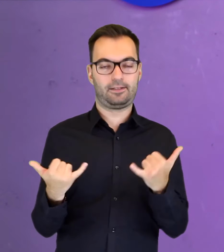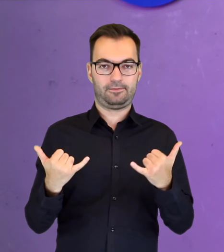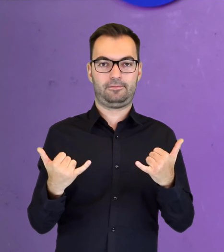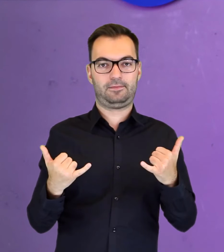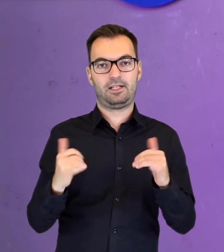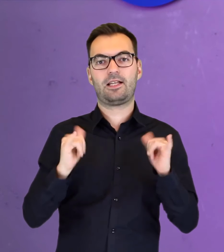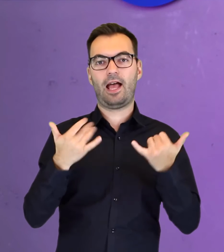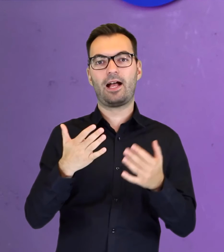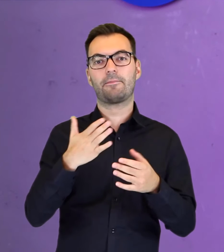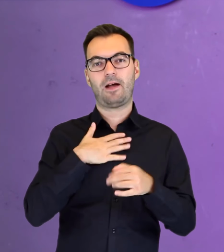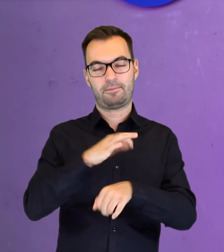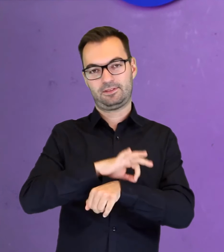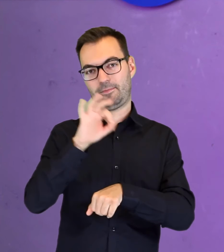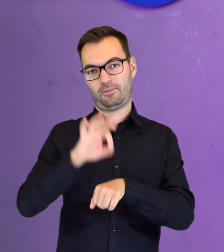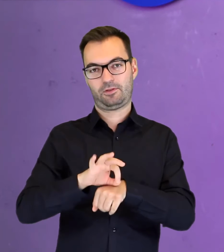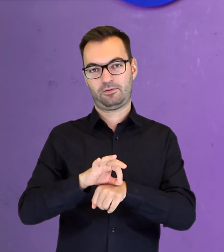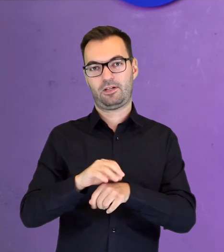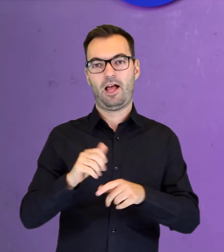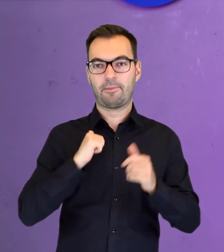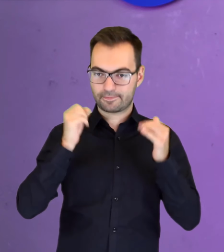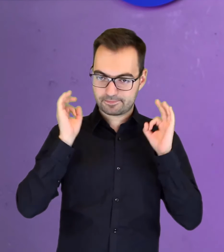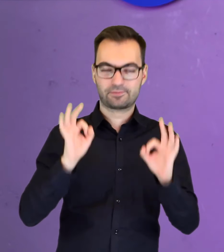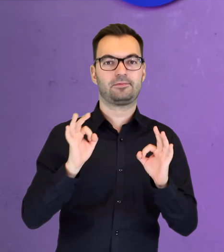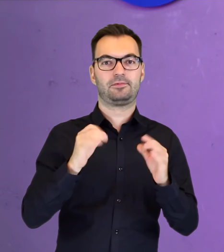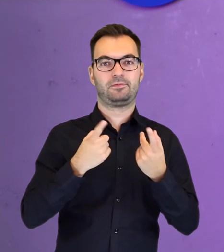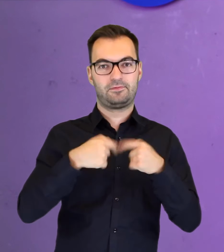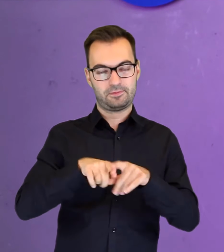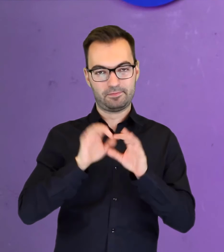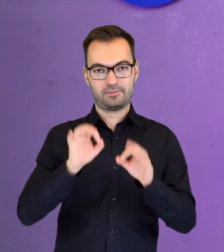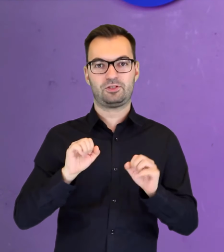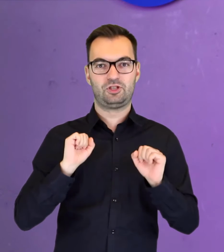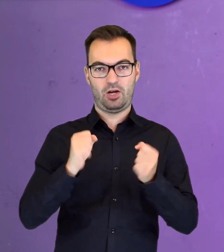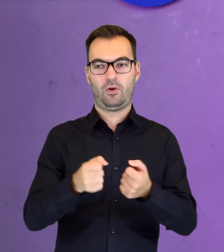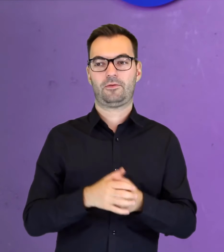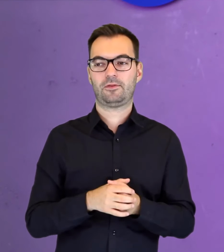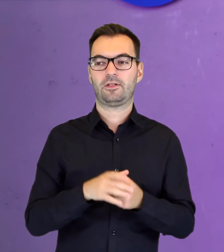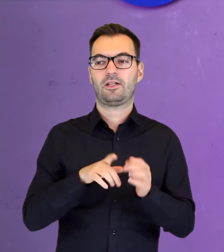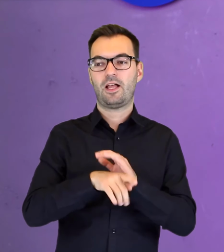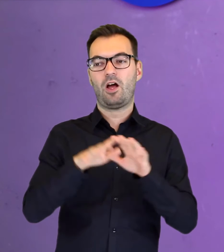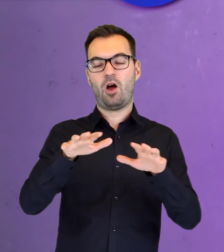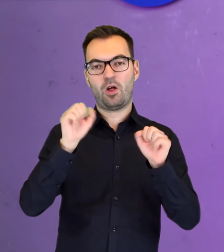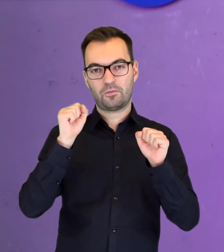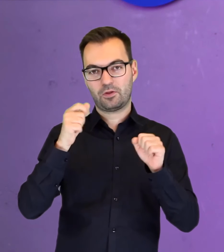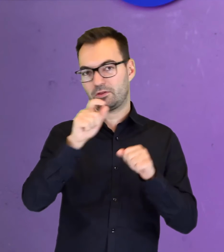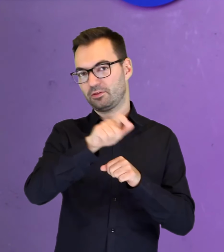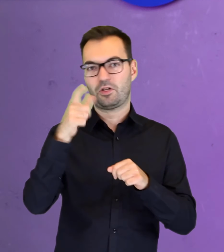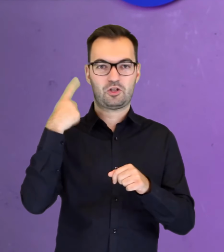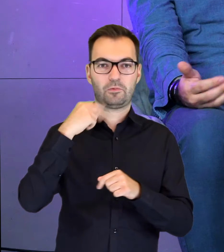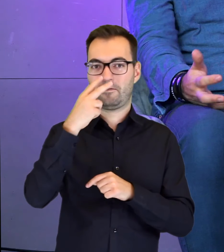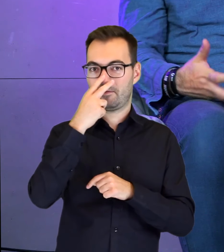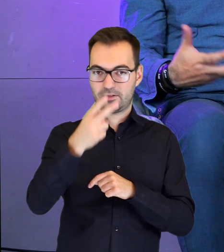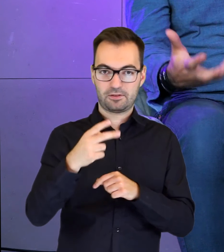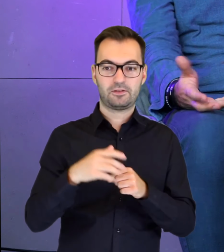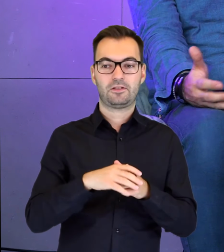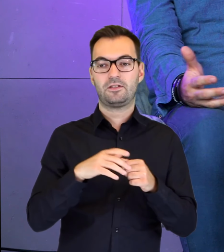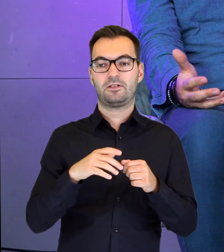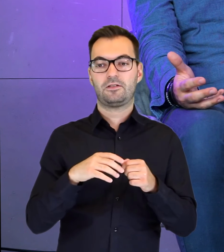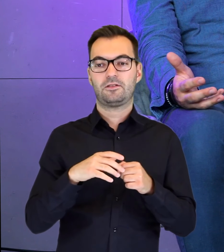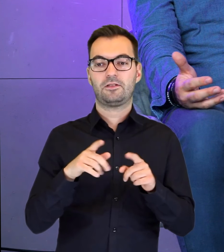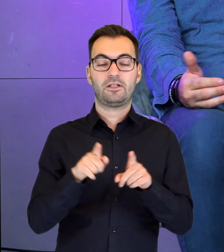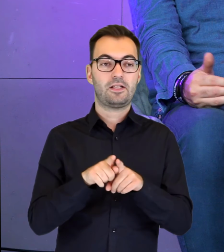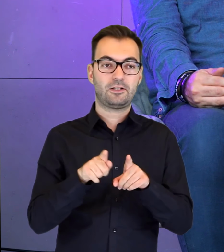naprawdę projektanta który powie jak możemy zaprojektować to żeby to rzeczywiście miało sens żeby to miało